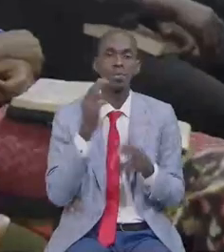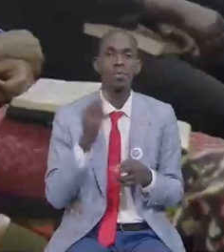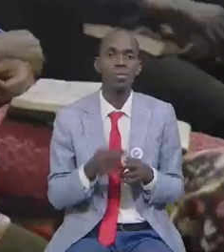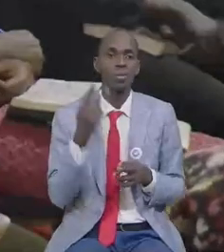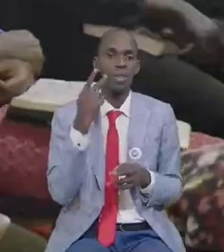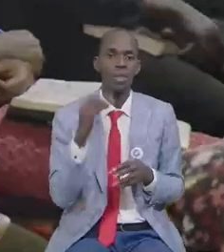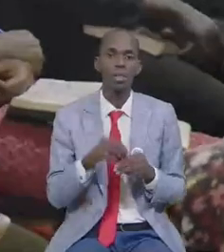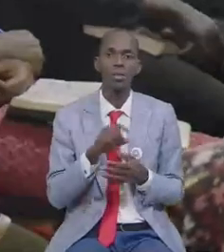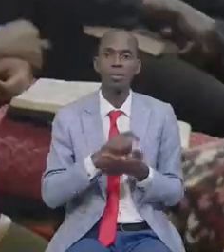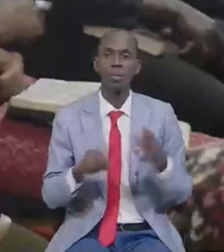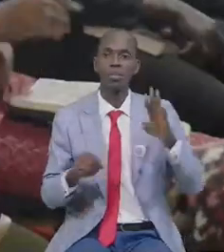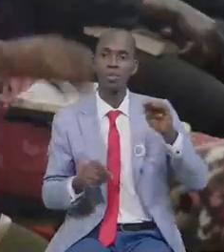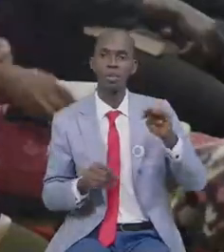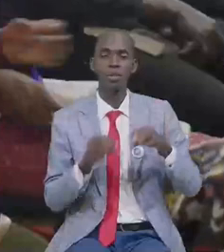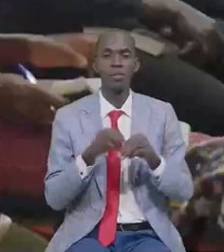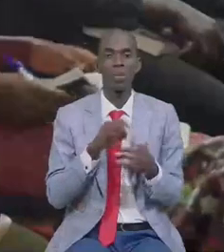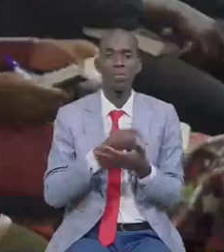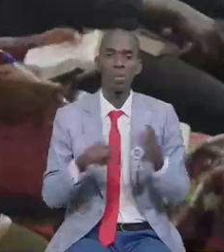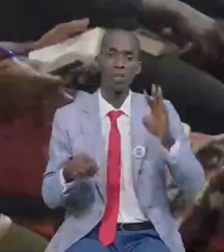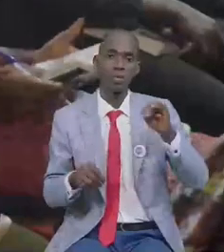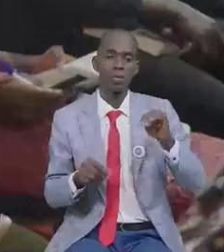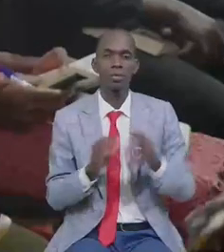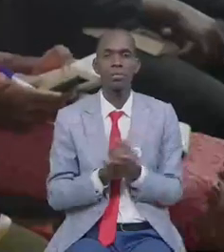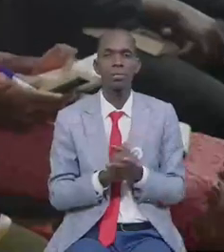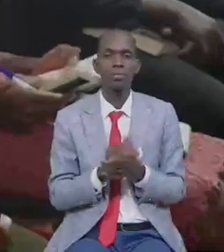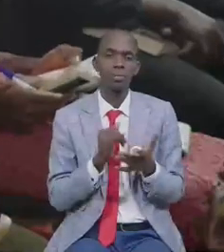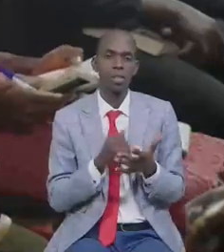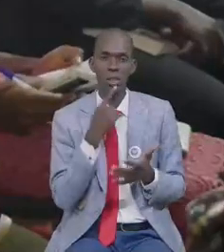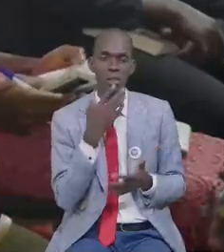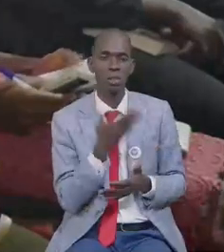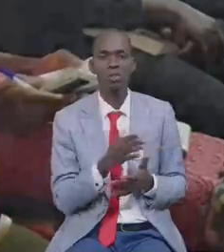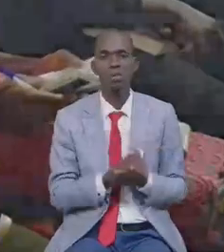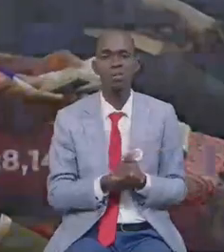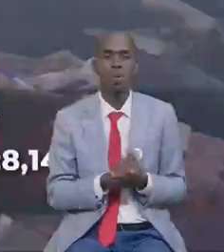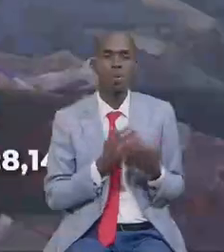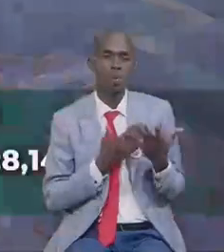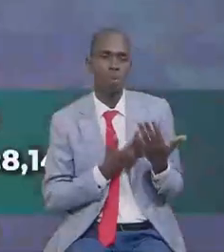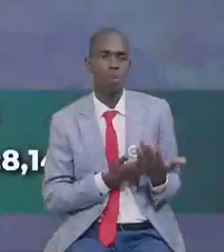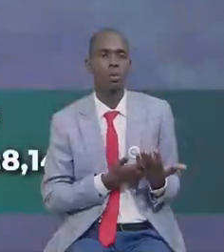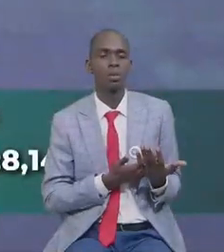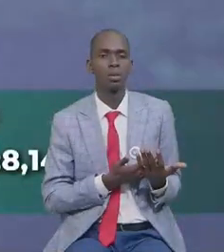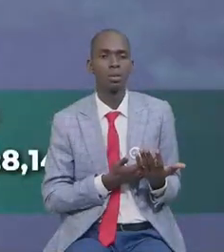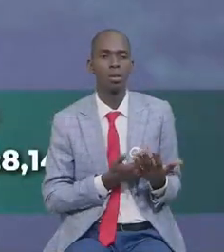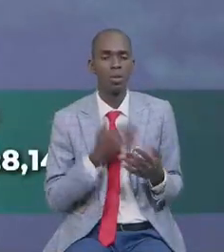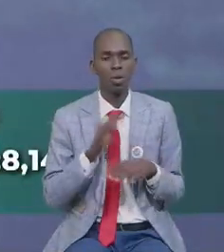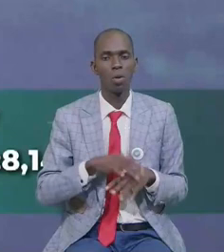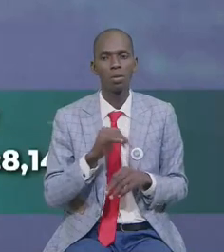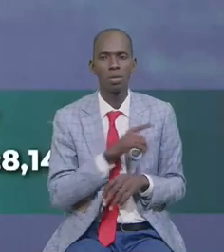Verset 14. Et nous dit, espère en l'Éternel,